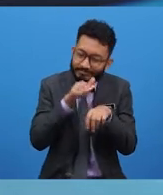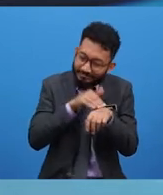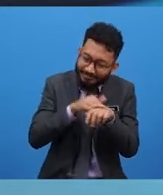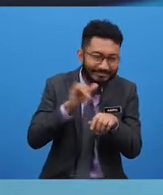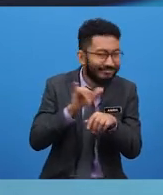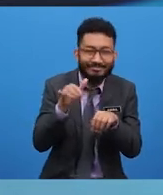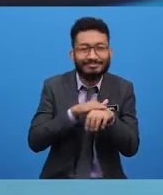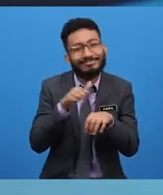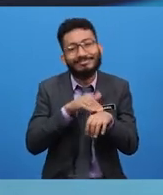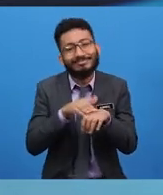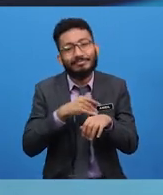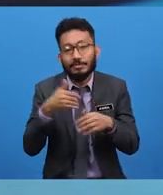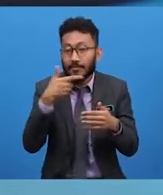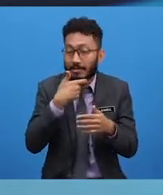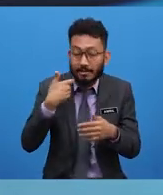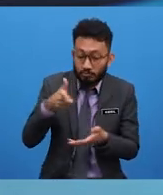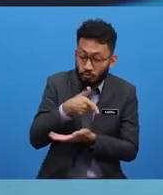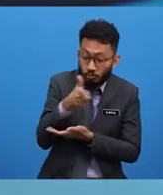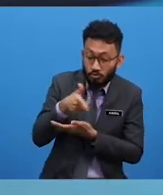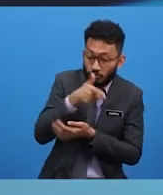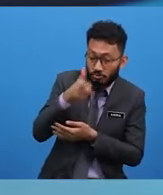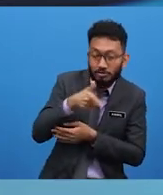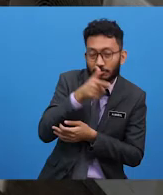hair dryer untuk mengeringkan warna.